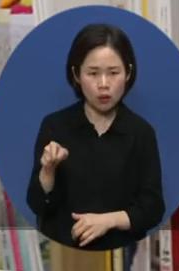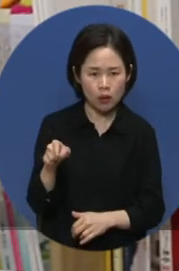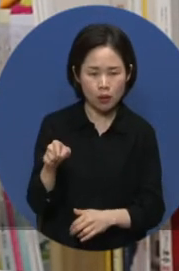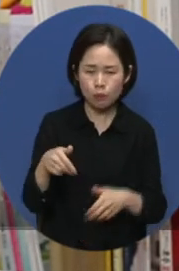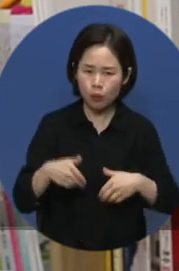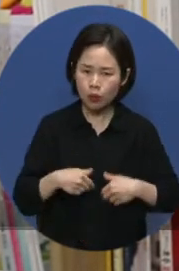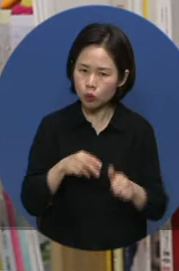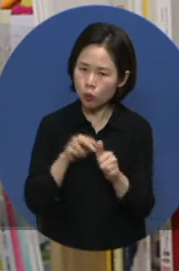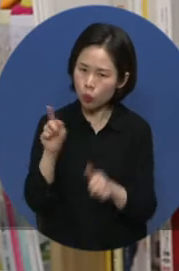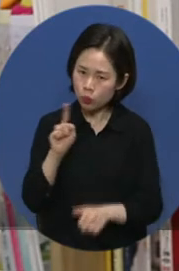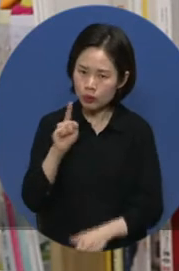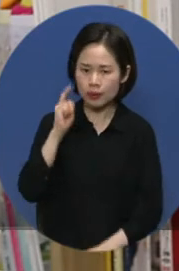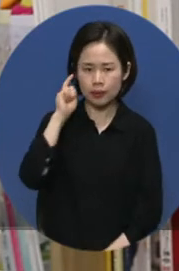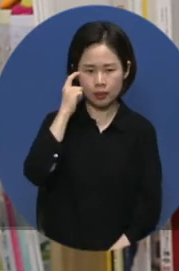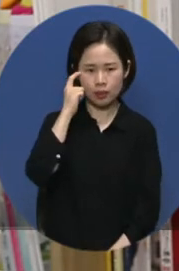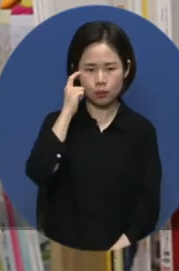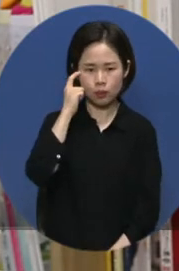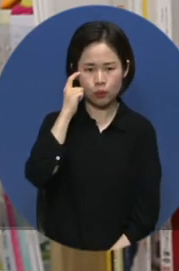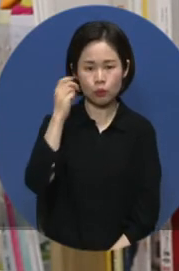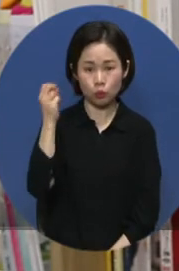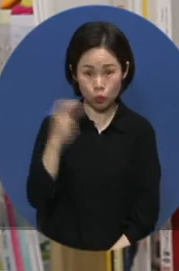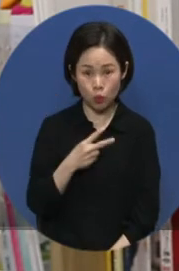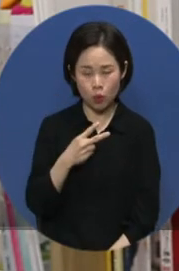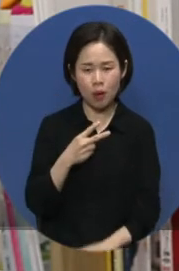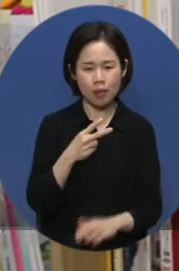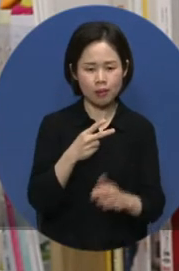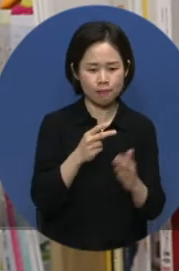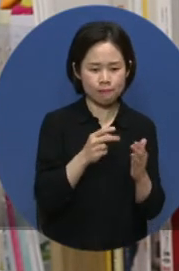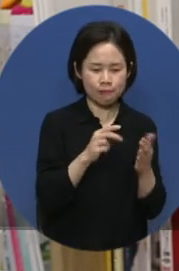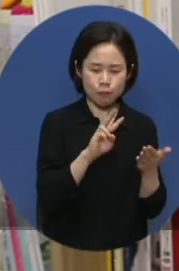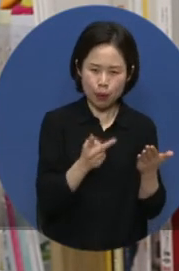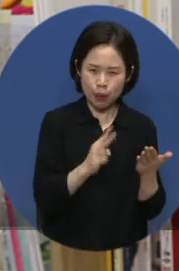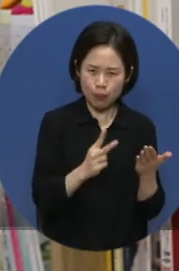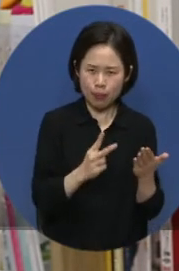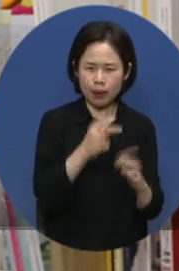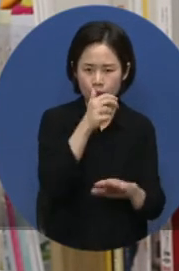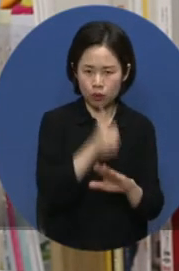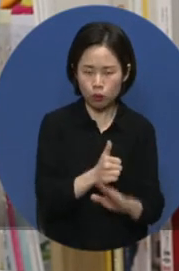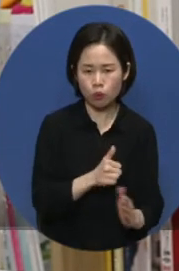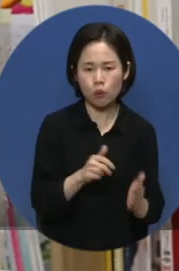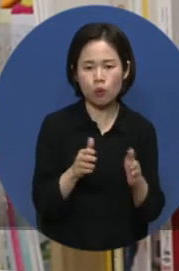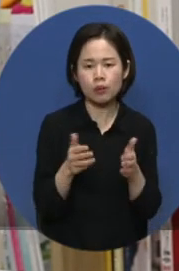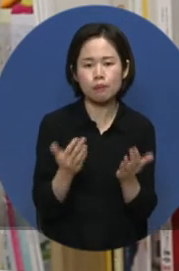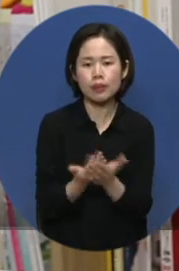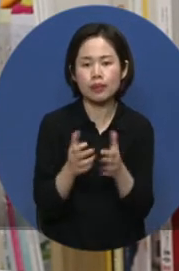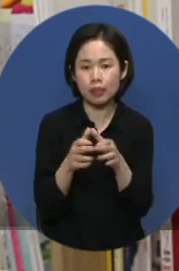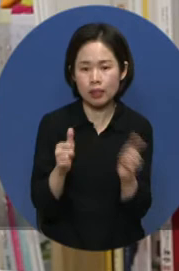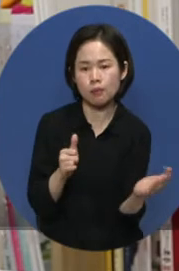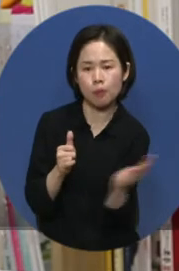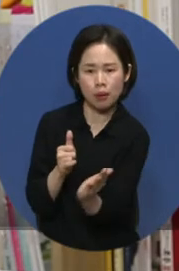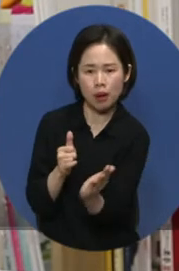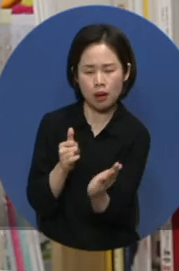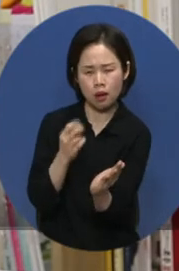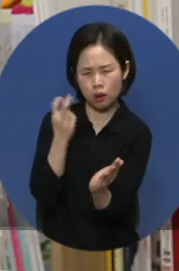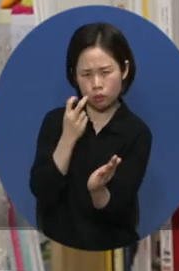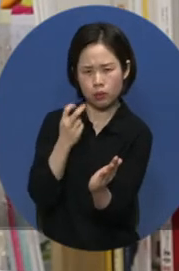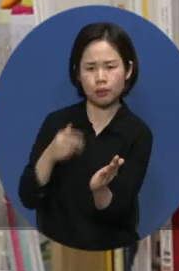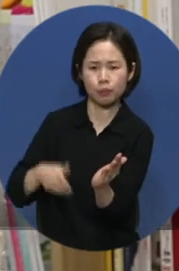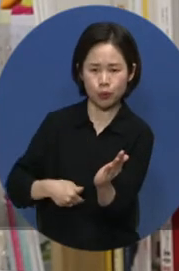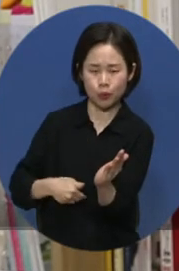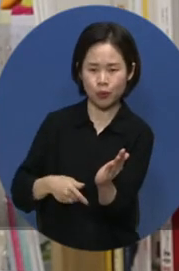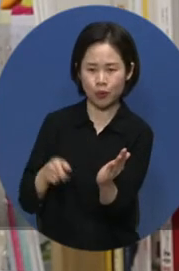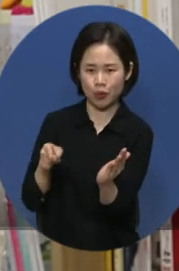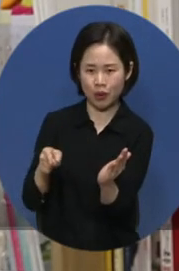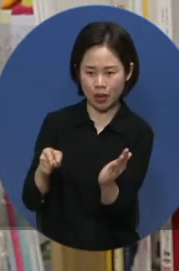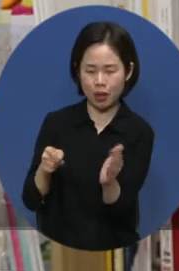마지막으로 말씀드린 것처럼 감수 과정을 통해 그들이 정말 이해할 수 있는가 이거를 확인하는 거라서 당사자분들을 가장